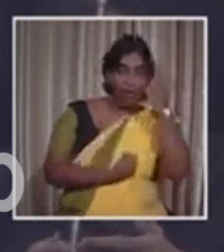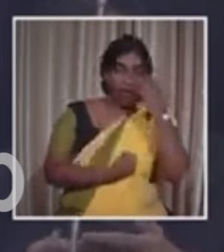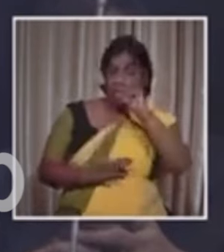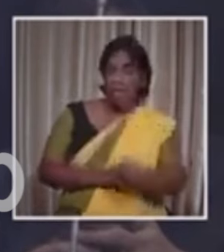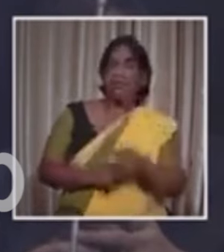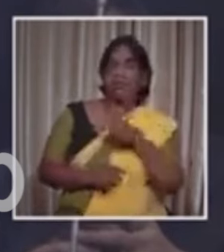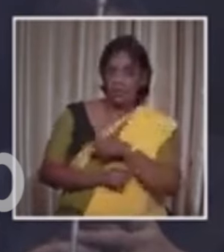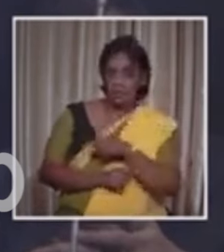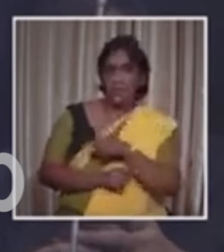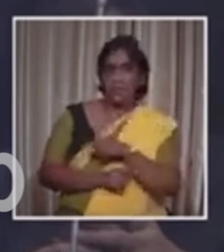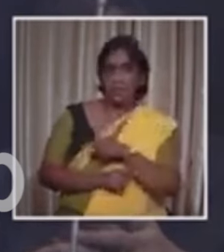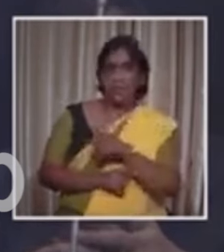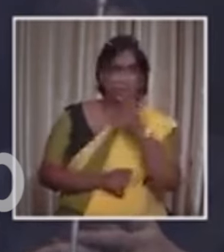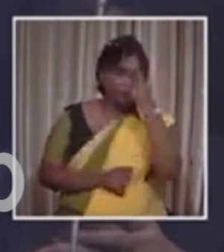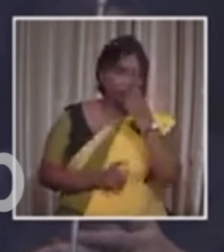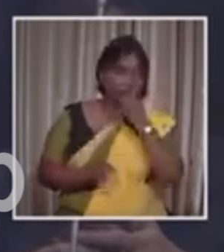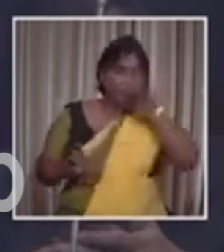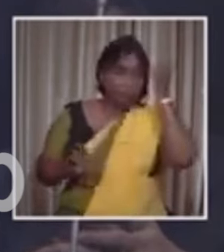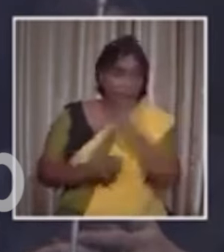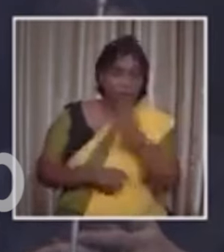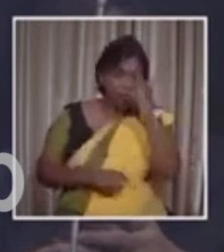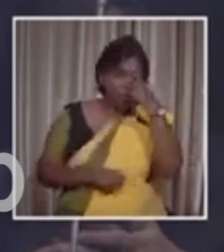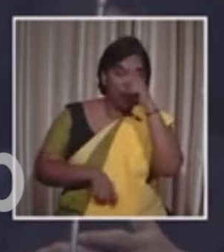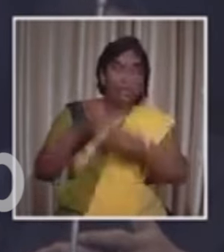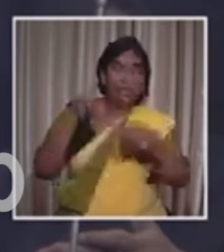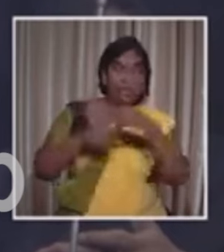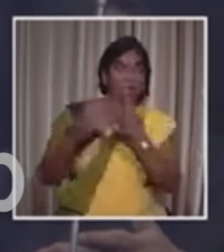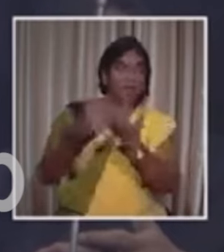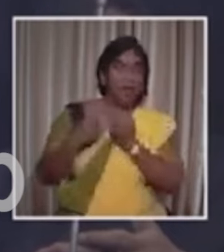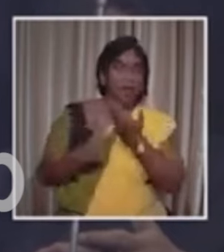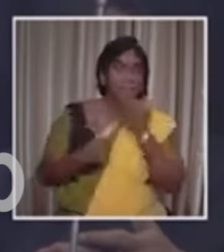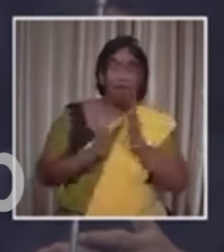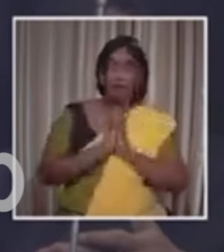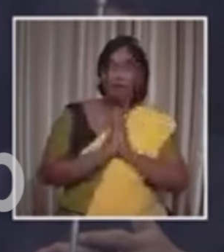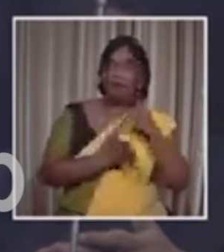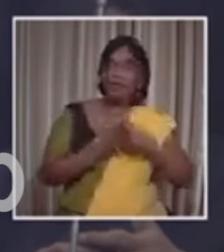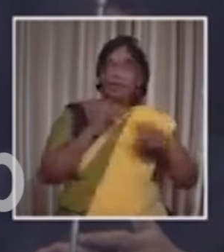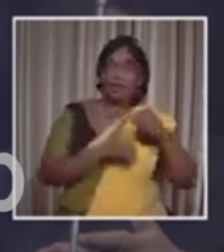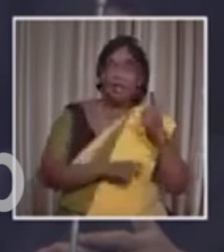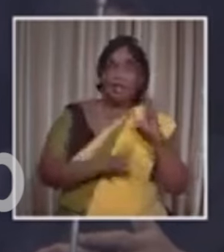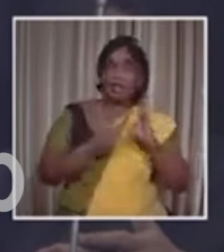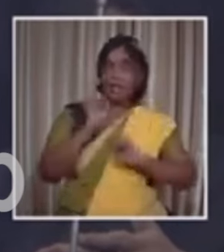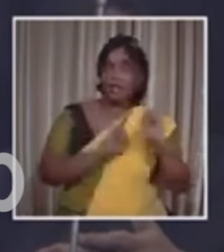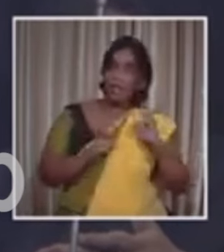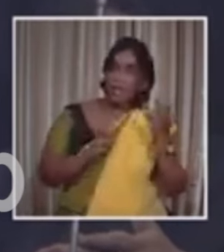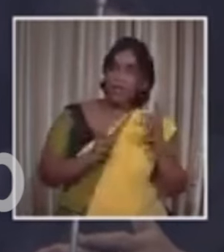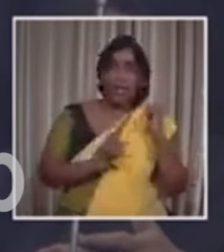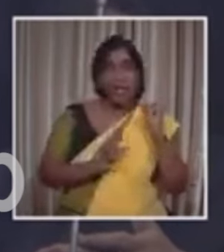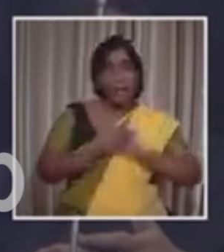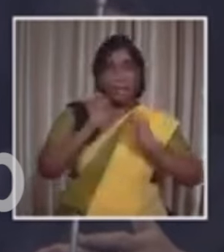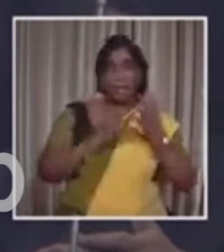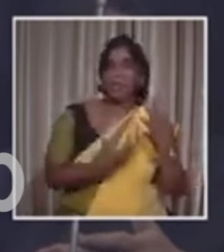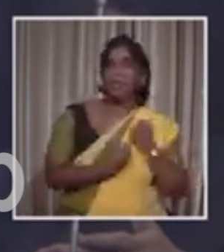ගන්න ඕනේ වෙනවා. කතෝලික පල්ලියට ගැහුවාම කතෝලික ඡන්ද ටිකක් ගන්න පුළුවන්, බෞද්ධ ඡන්ද වලනොත් 70% කෙසේ වෙතත් 60%ක්වත් ගන්න පුළුවන්